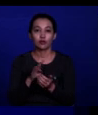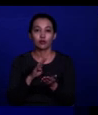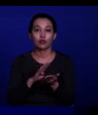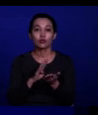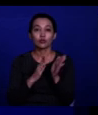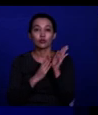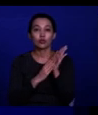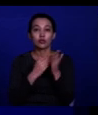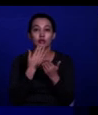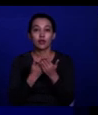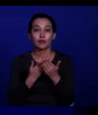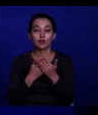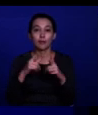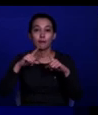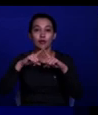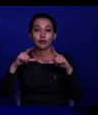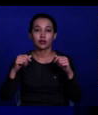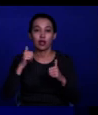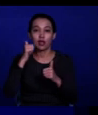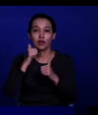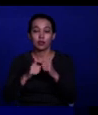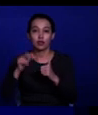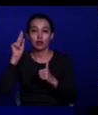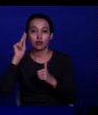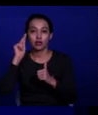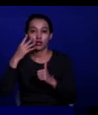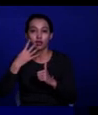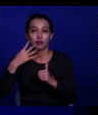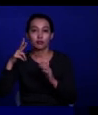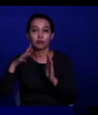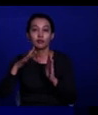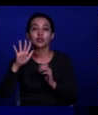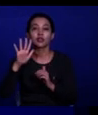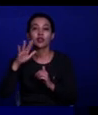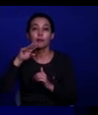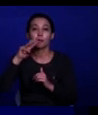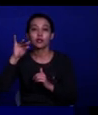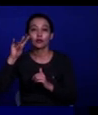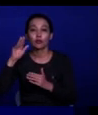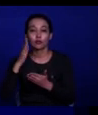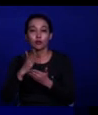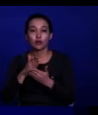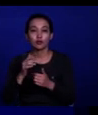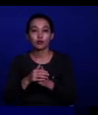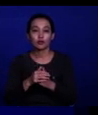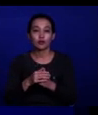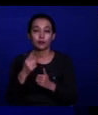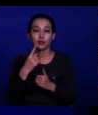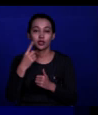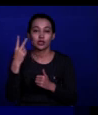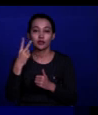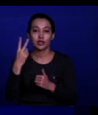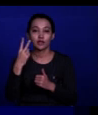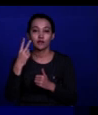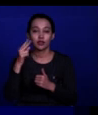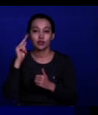9-masala. Maktabda har bir dars 45 minutdan davom etadi. Birinchi va ikkinchi